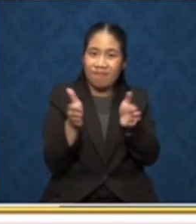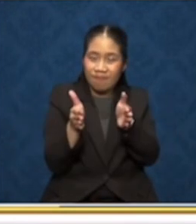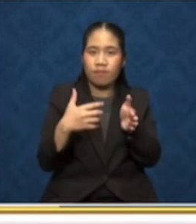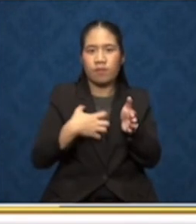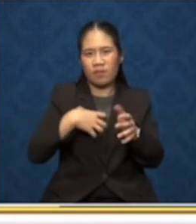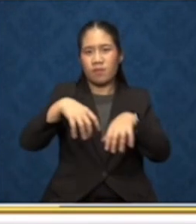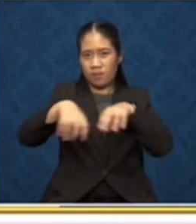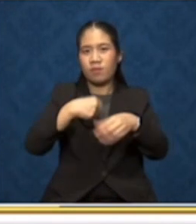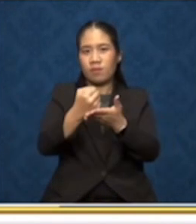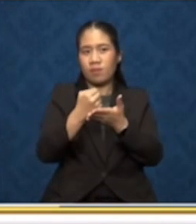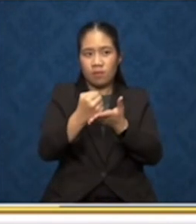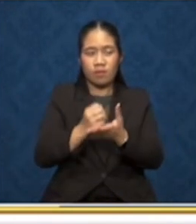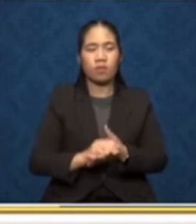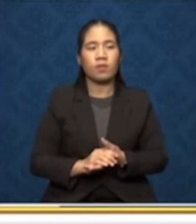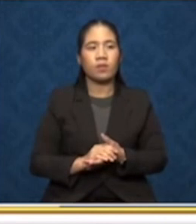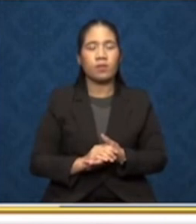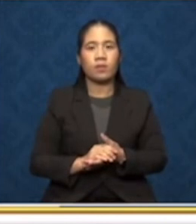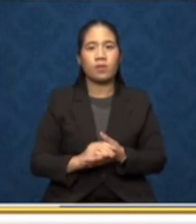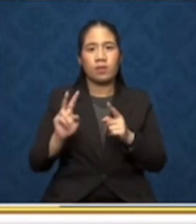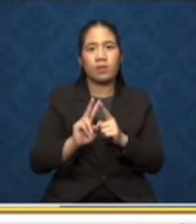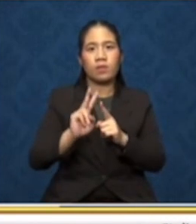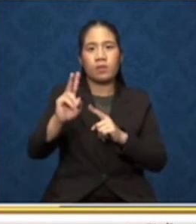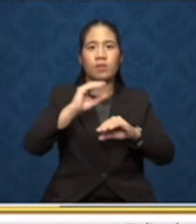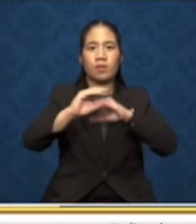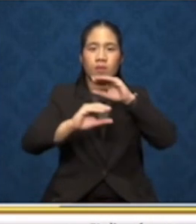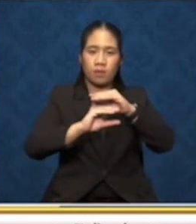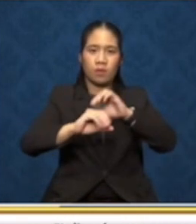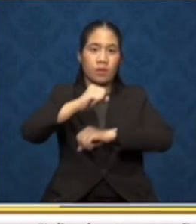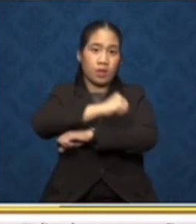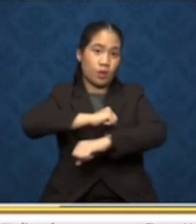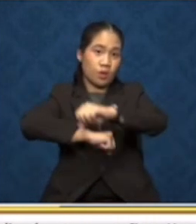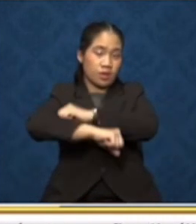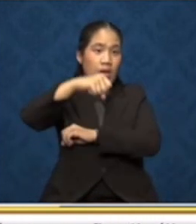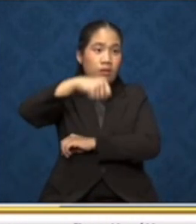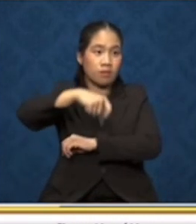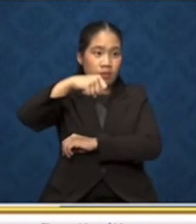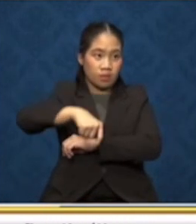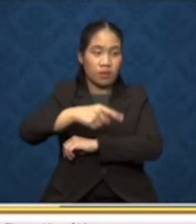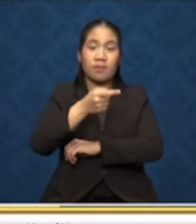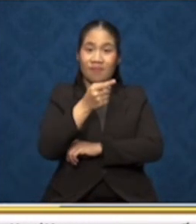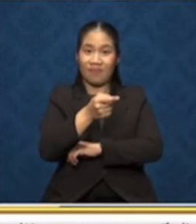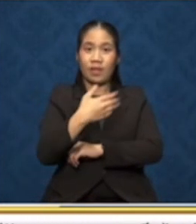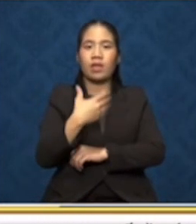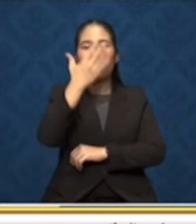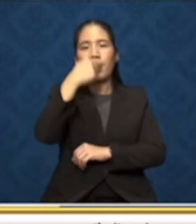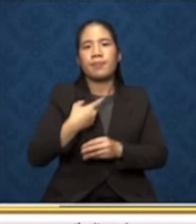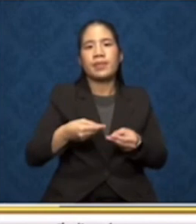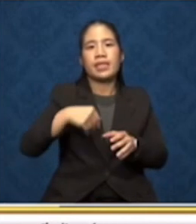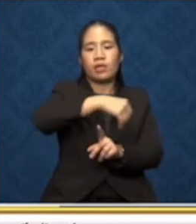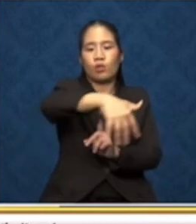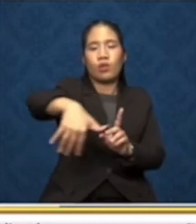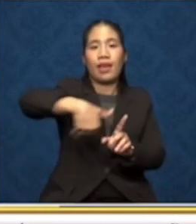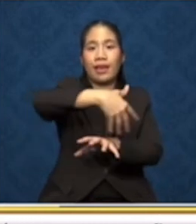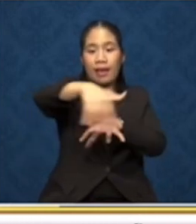ยครับประเด็นที่2โครงการก่อสร้างและปรับปรุงภูมิทัศน์ปราสาทภูมิโปนและพื้นที่โดยรอบเพื่อการอนุรักษ์